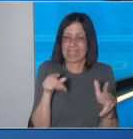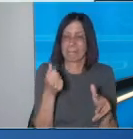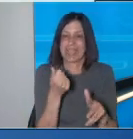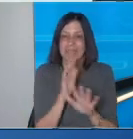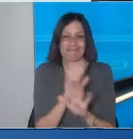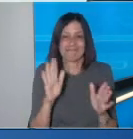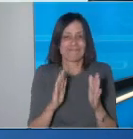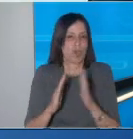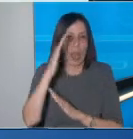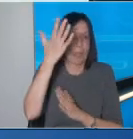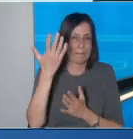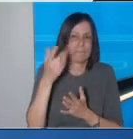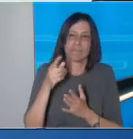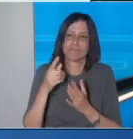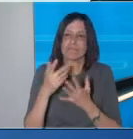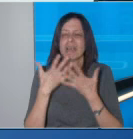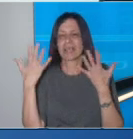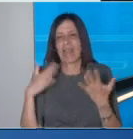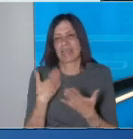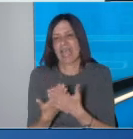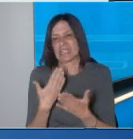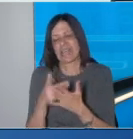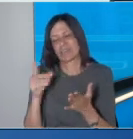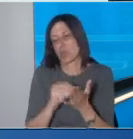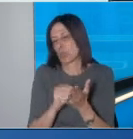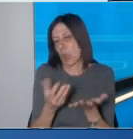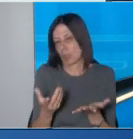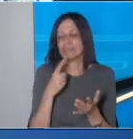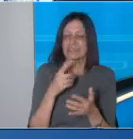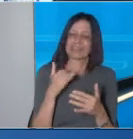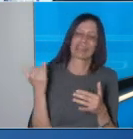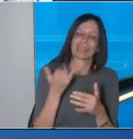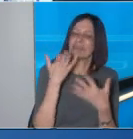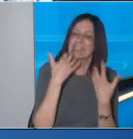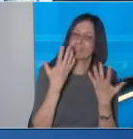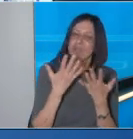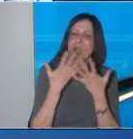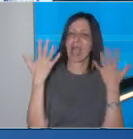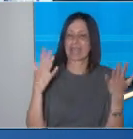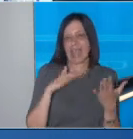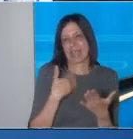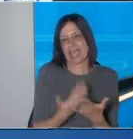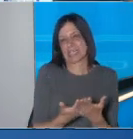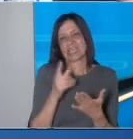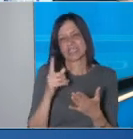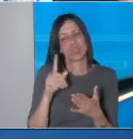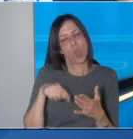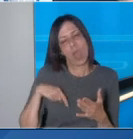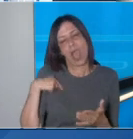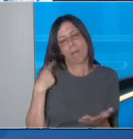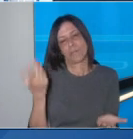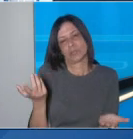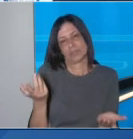רק נוסקים, זה הגדלת ההיצע, וזה עדיין אבל לא זה קורה. תמיד הסיפור, הגדלת ההיצע, עינב, וזה לוקח המון המון